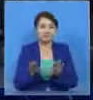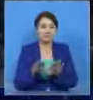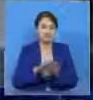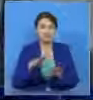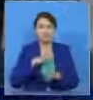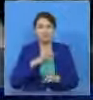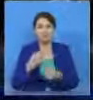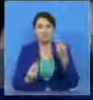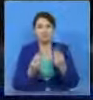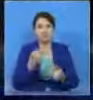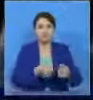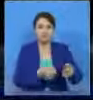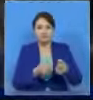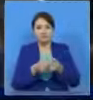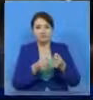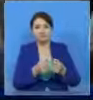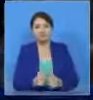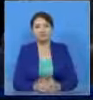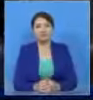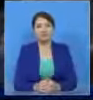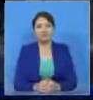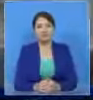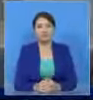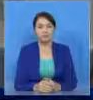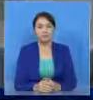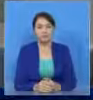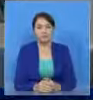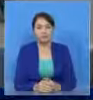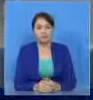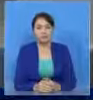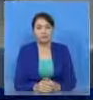устроена игра в перетягивание каната. Жасан Жалбаков, Шенадиль Сагиев, телеканал Актобе.